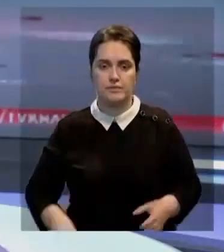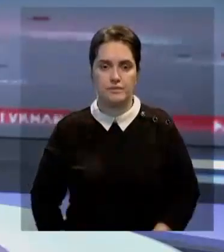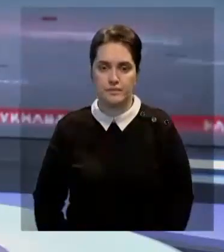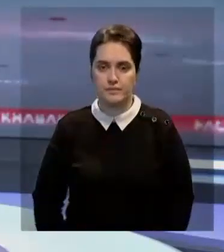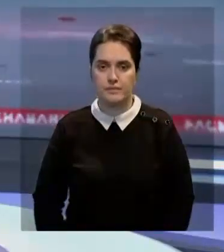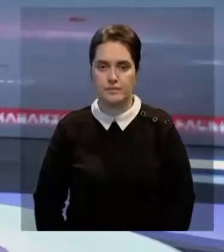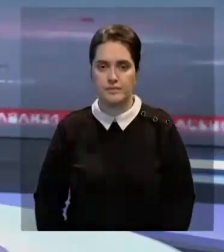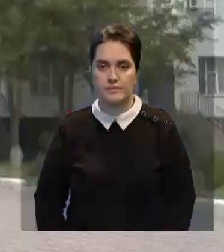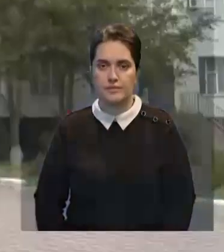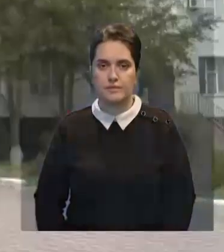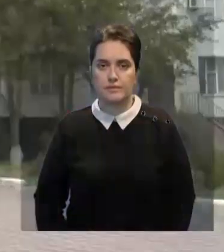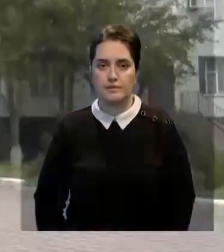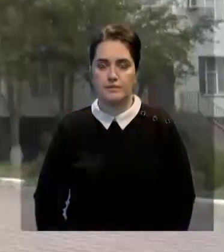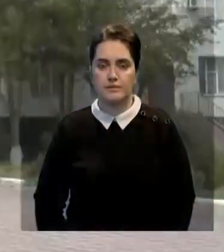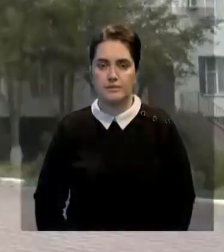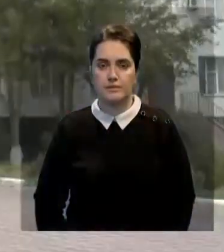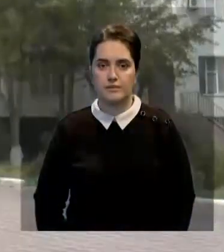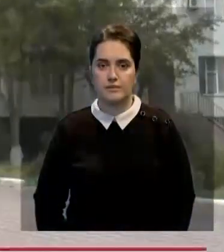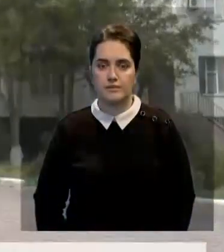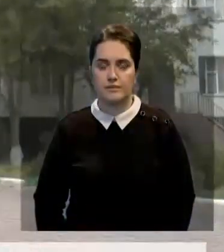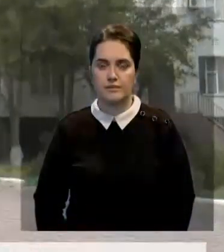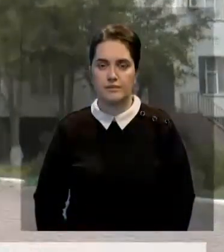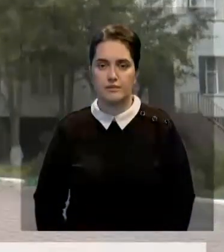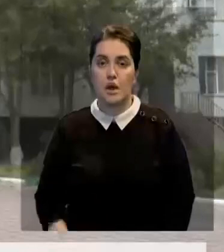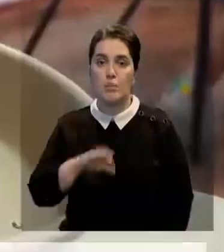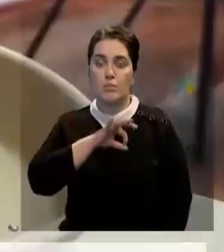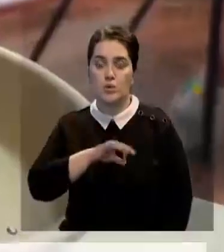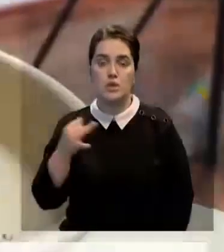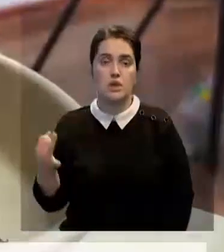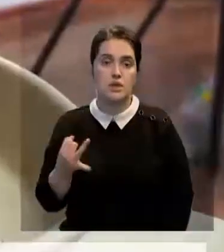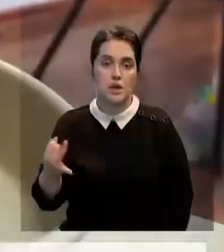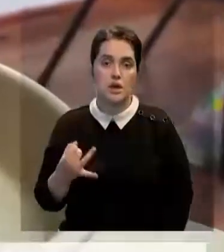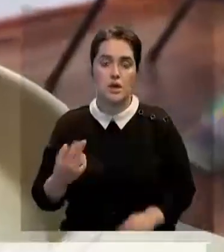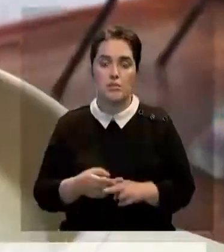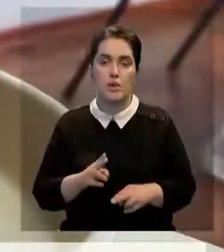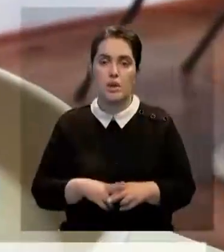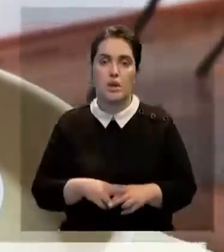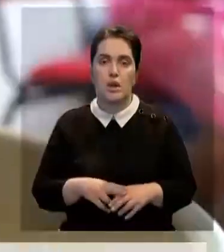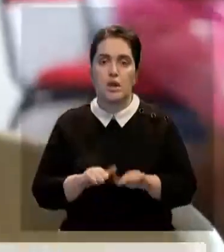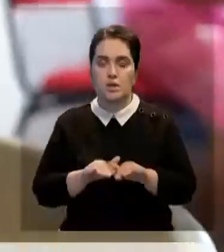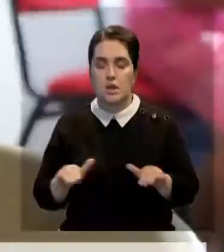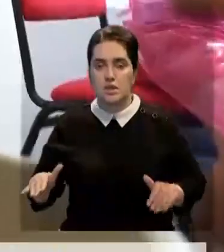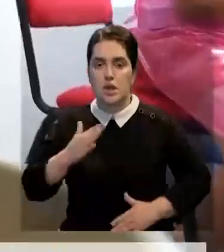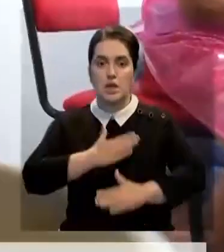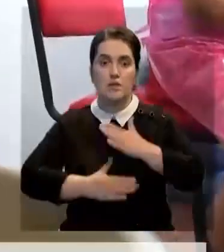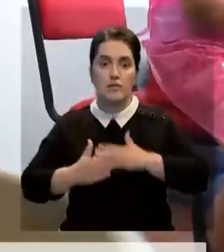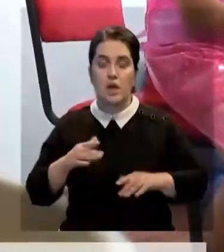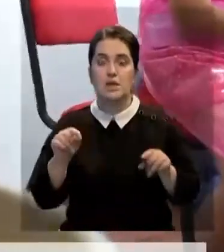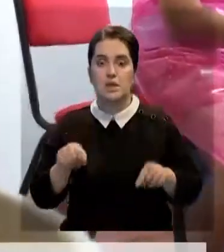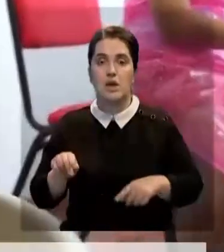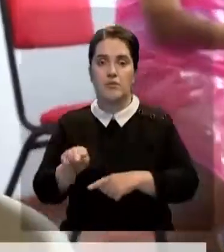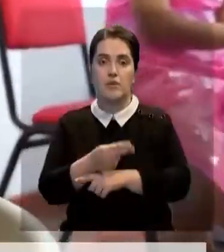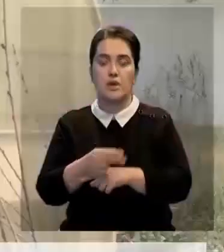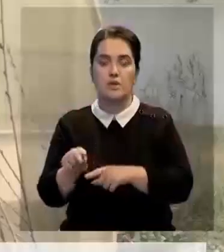корреспондентов в регионе. С пользой и интересом. Именно так проводят время особенные дети в этих кружках. Здесь